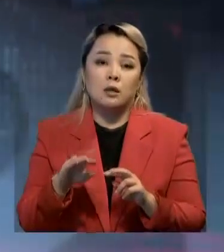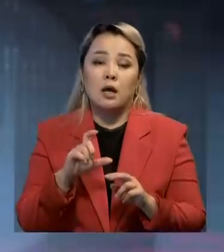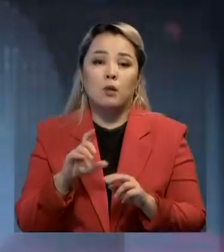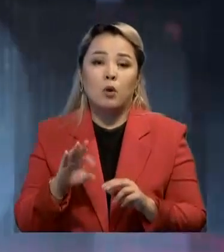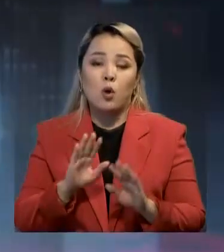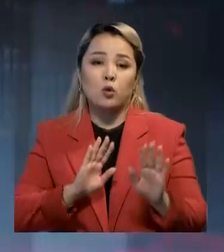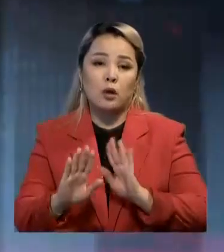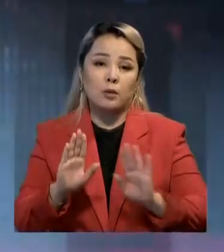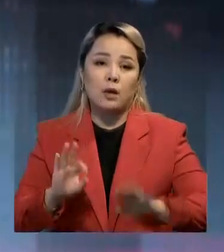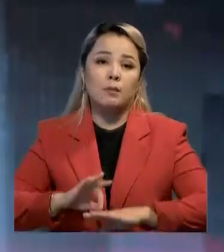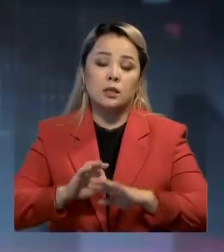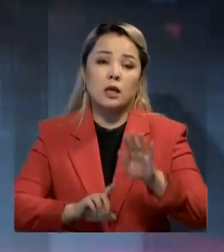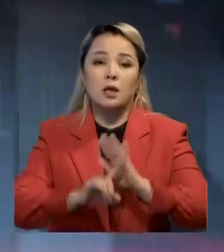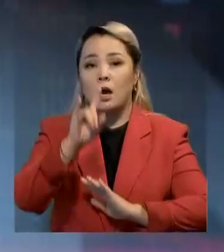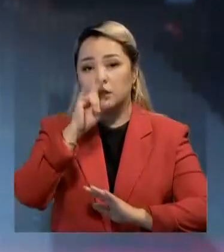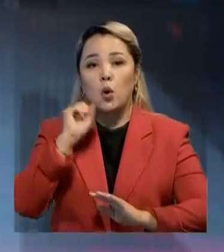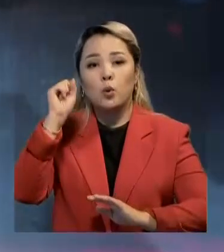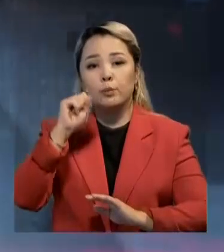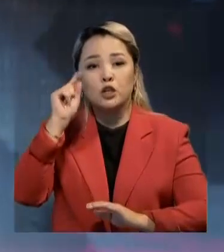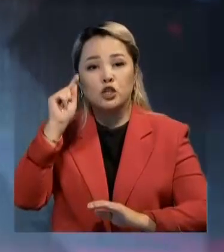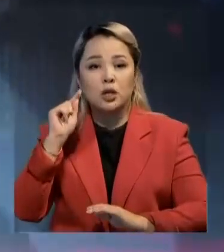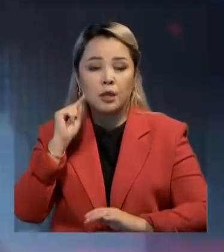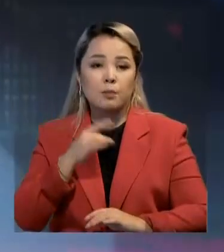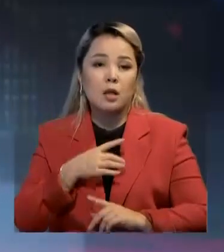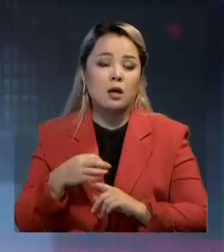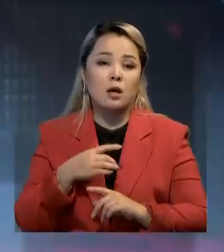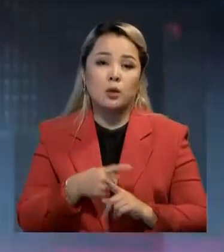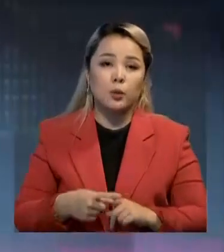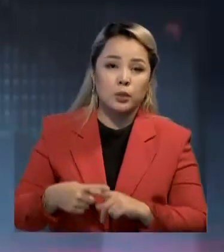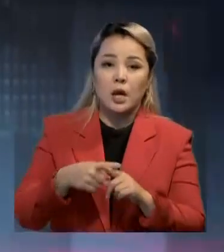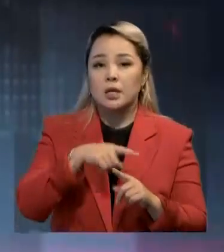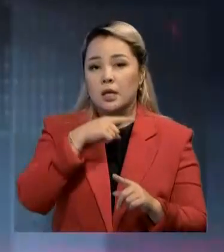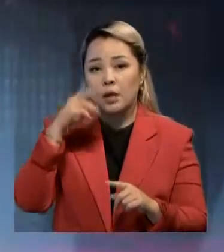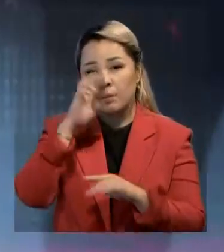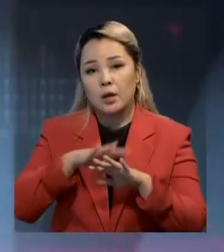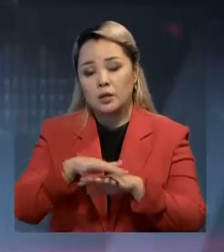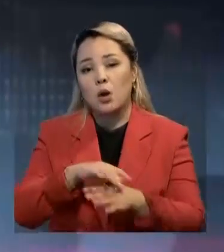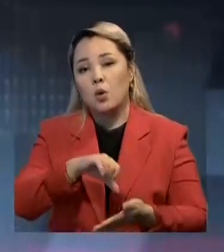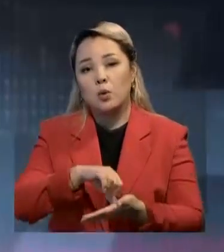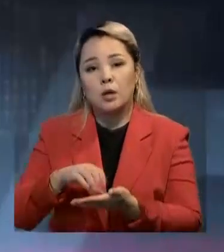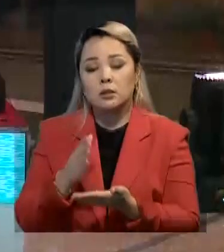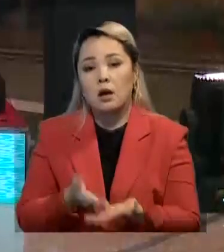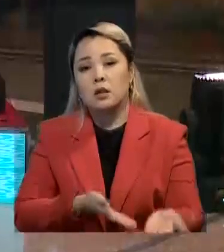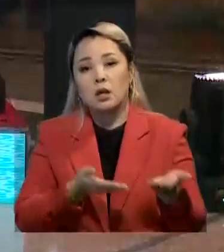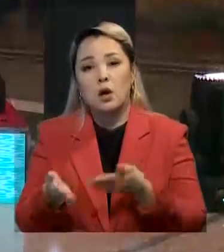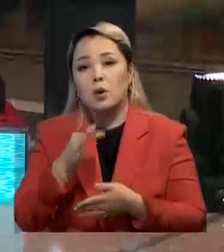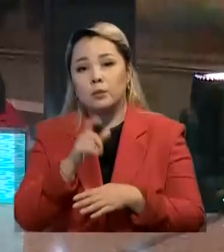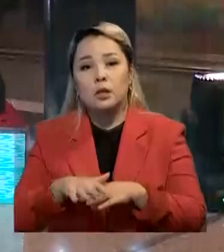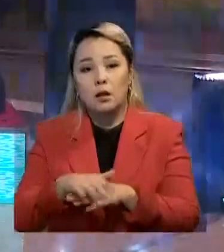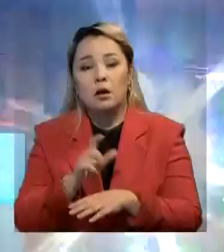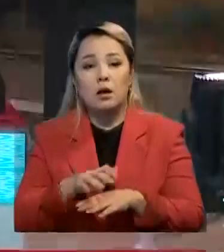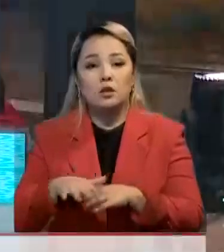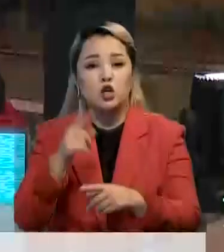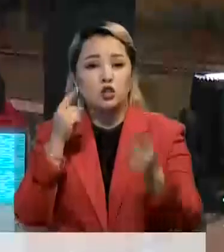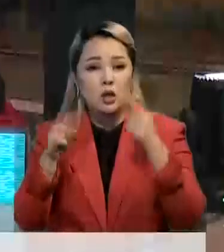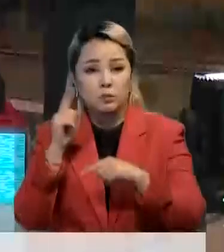Expo көрмесі басталды. Мұнда Қазақстан, Өзбекстан, Тәжікстан, Беларусь және Ресей мемлекеттерінің өкілдері қатысып жатыр. Көпшілікке халық